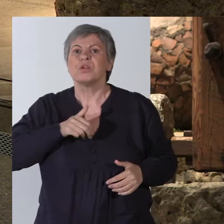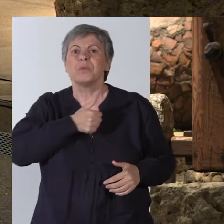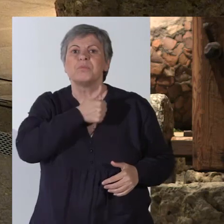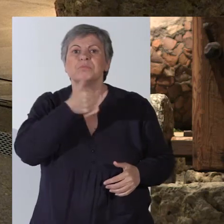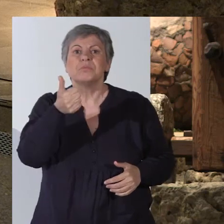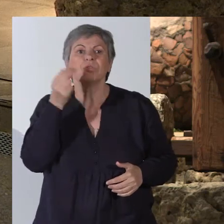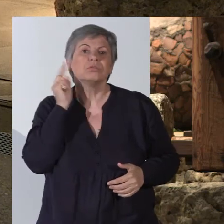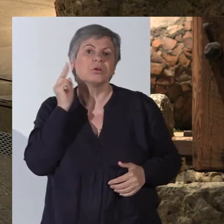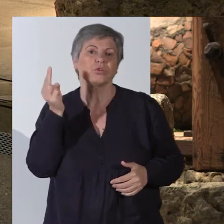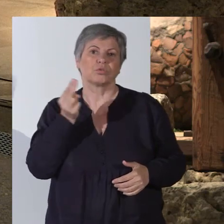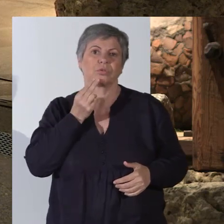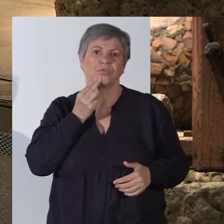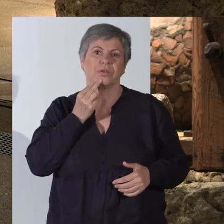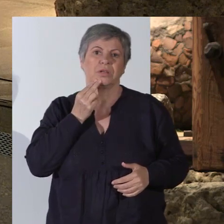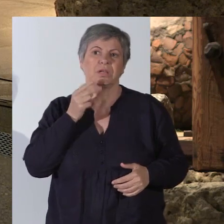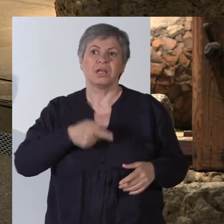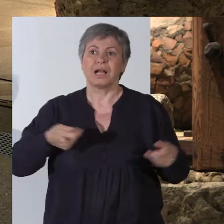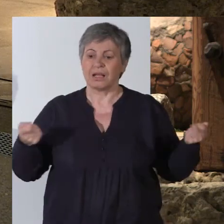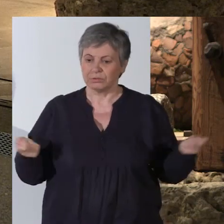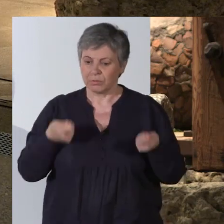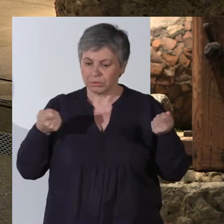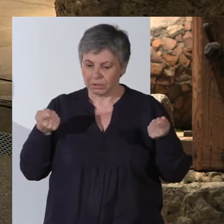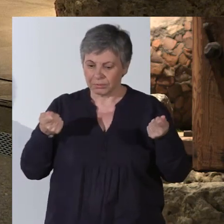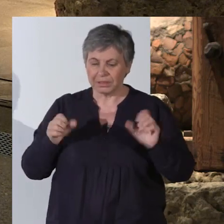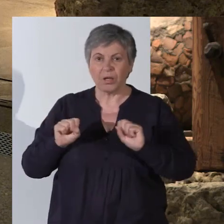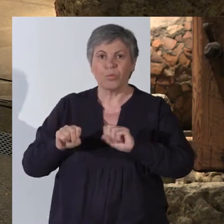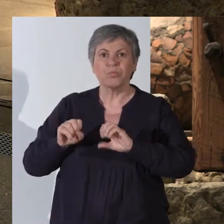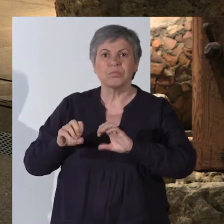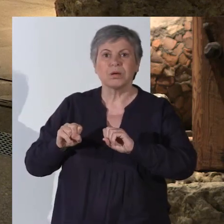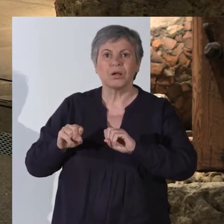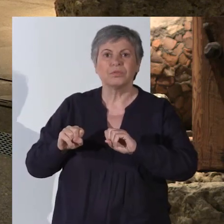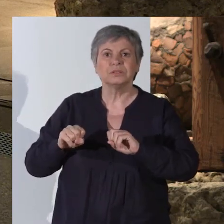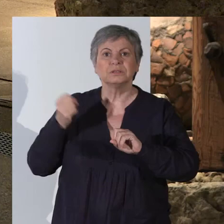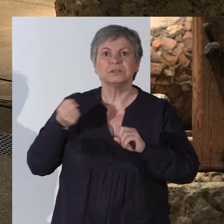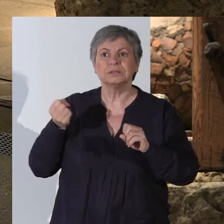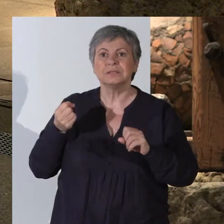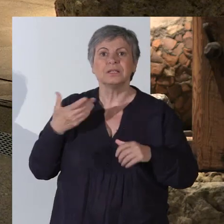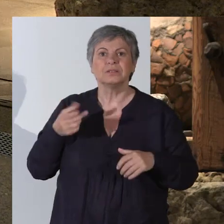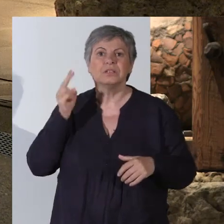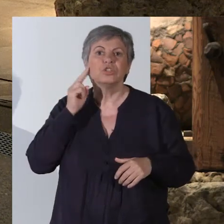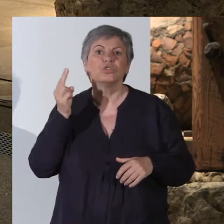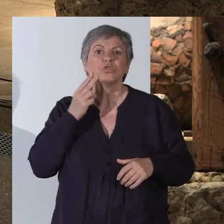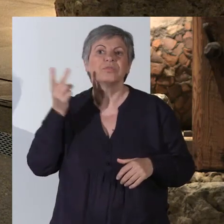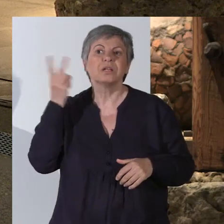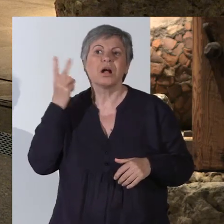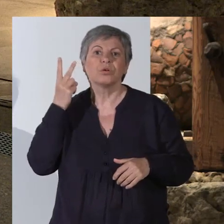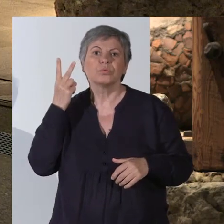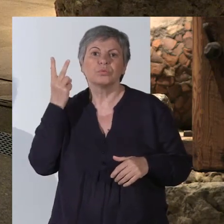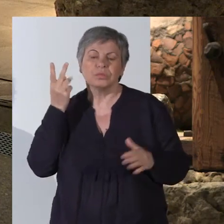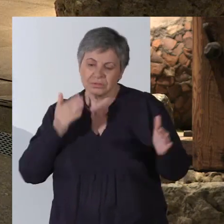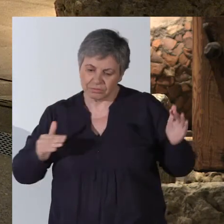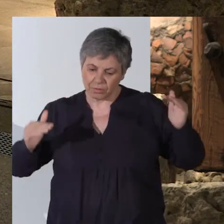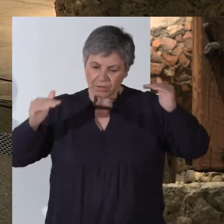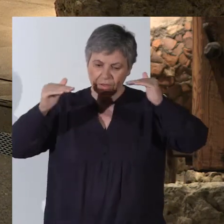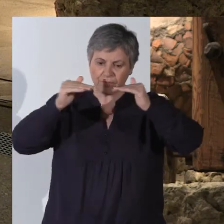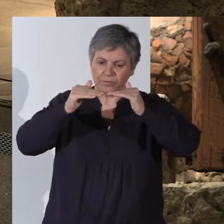γιατί αυτό που συμβαίνει τόσο καιρό στις πρόβες είναι ότι ακούοντας και κωφή ηθοποιοί συμμετέχουνε στην πρόβα με τον ίδιο τρόπο εκτελούν